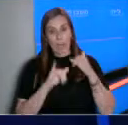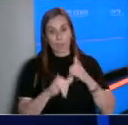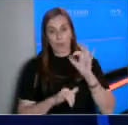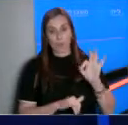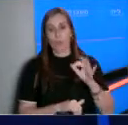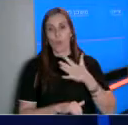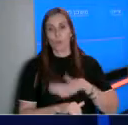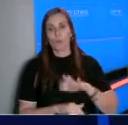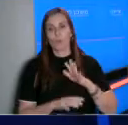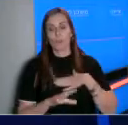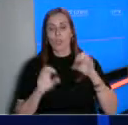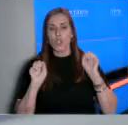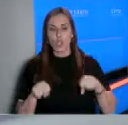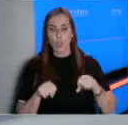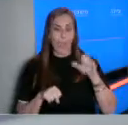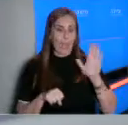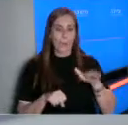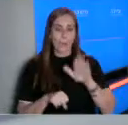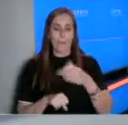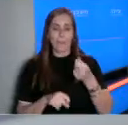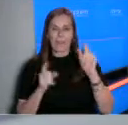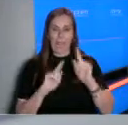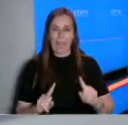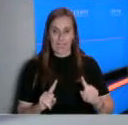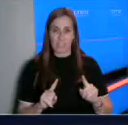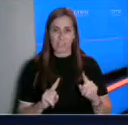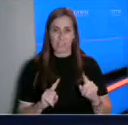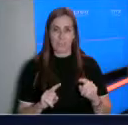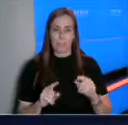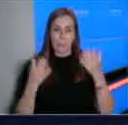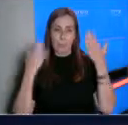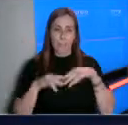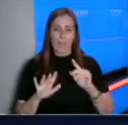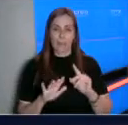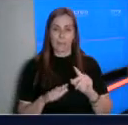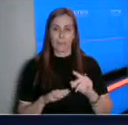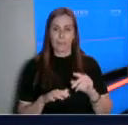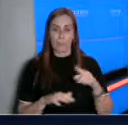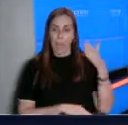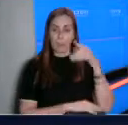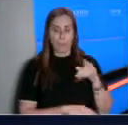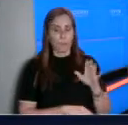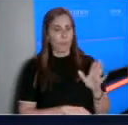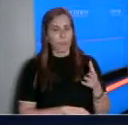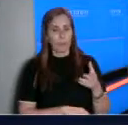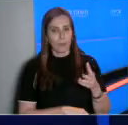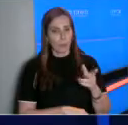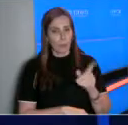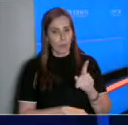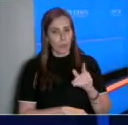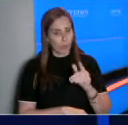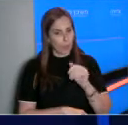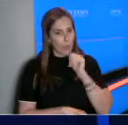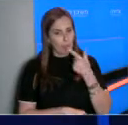הספקים שלו. הוא רוצה בעצם לשלוט גם במחירי הגז שיגיעו ממצרים. עכשיו, המדינה... מה אתה, רגע, שנייה, אתה לא